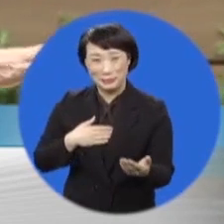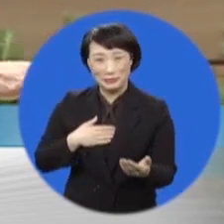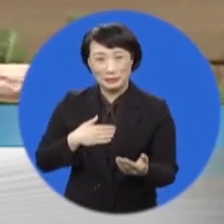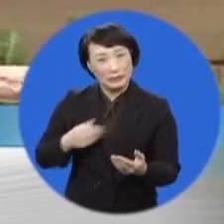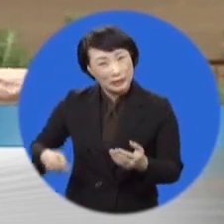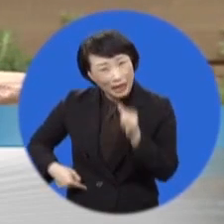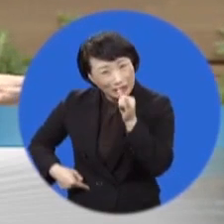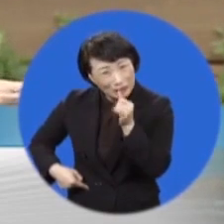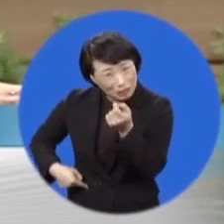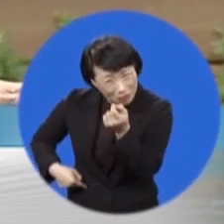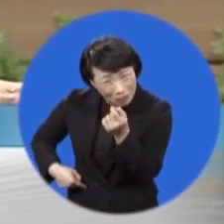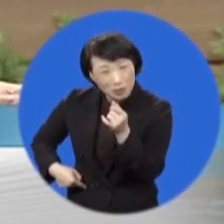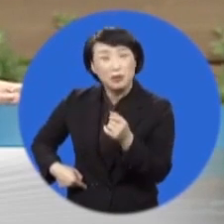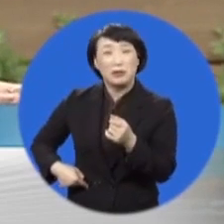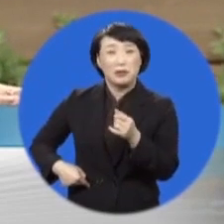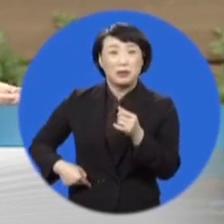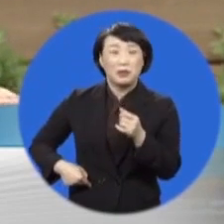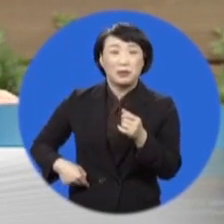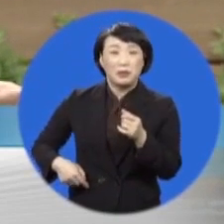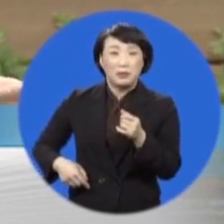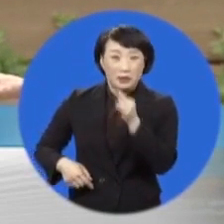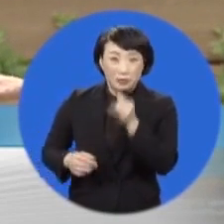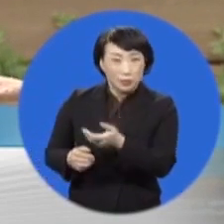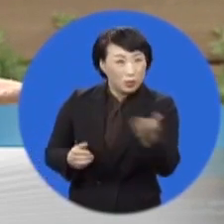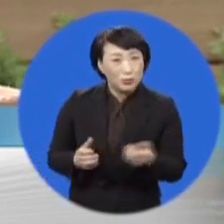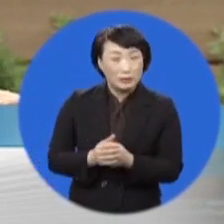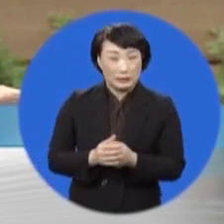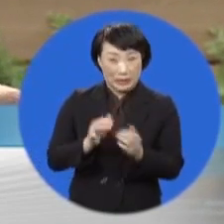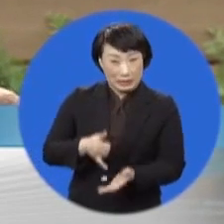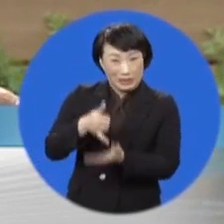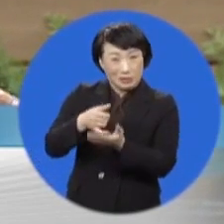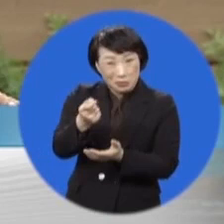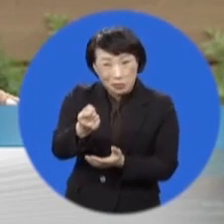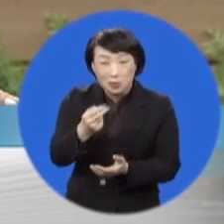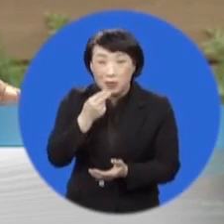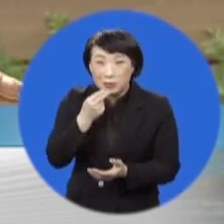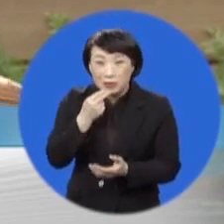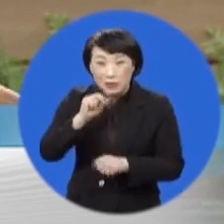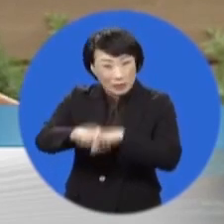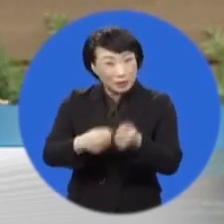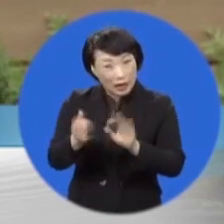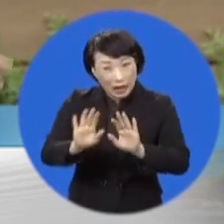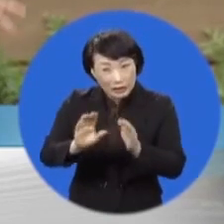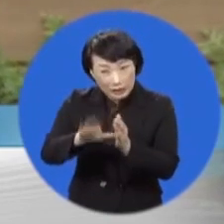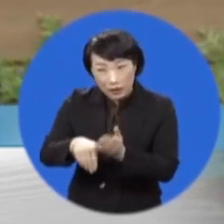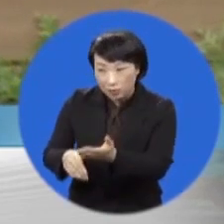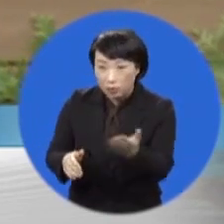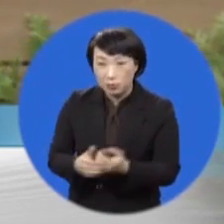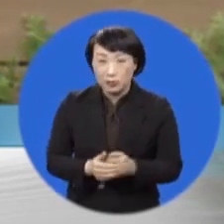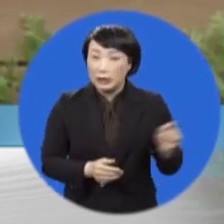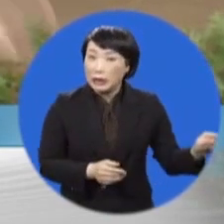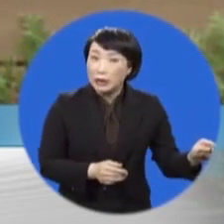양심 있죠 아뇨 없는 사람 아니고는 인격이 추며 없는 줌 승 이후 미군 아